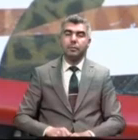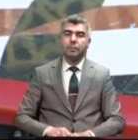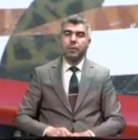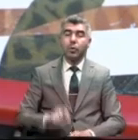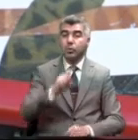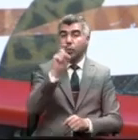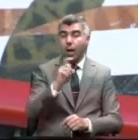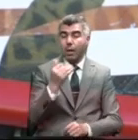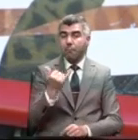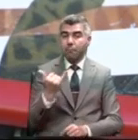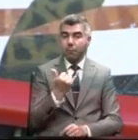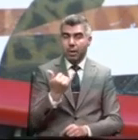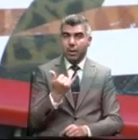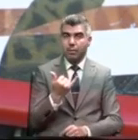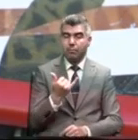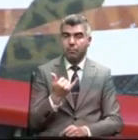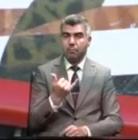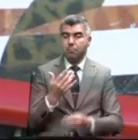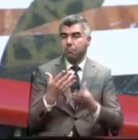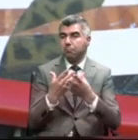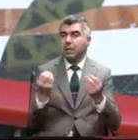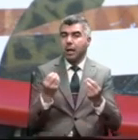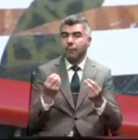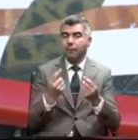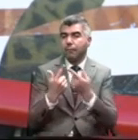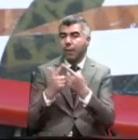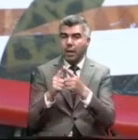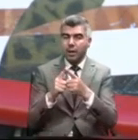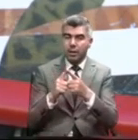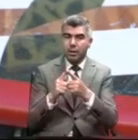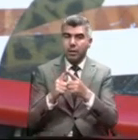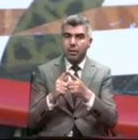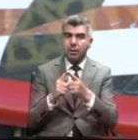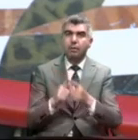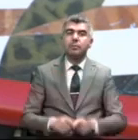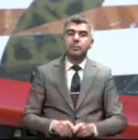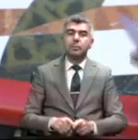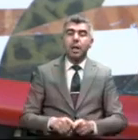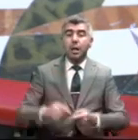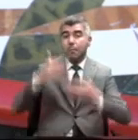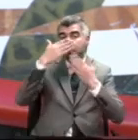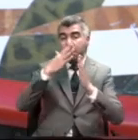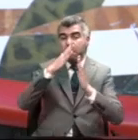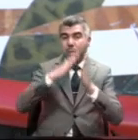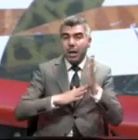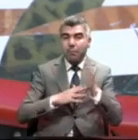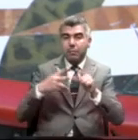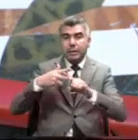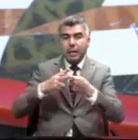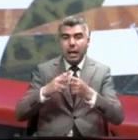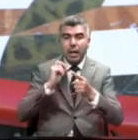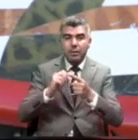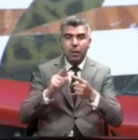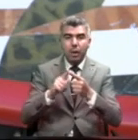هام وكيطرح هذا ديال تناقضات علاش المغرب بنى المنظومه الصناعيه ديالو على